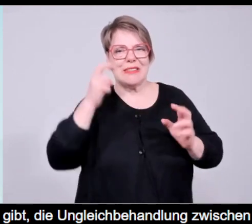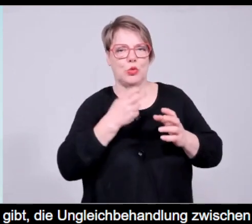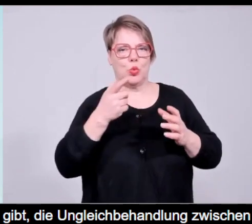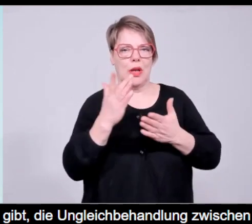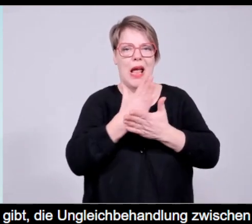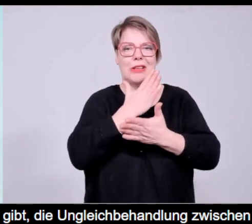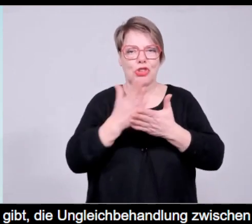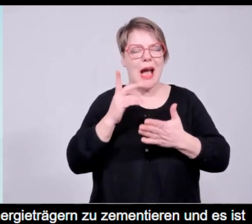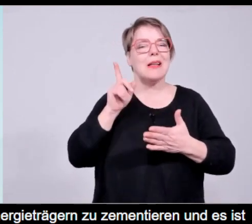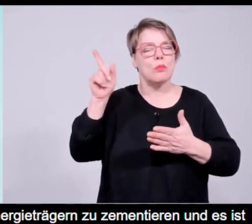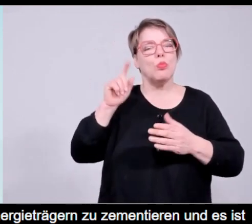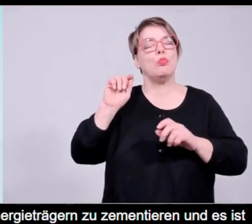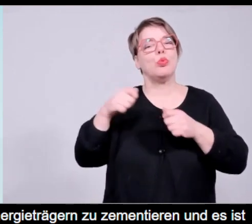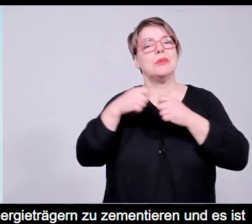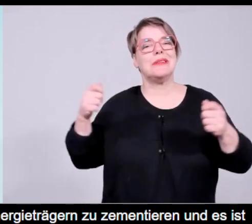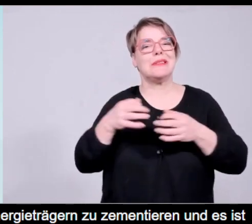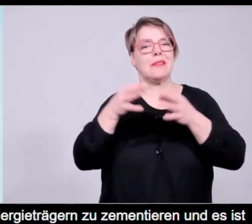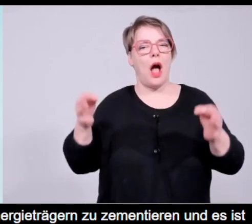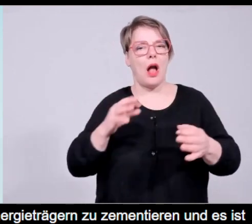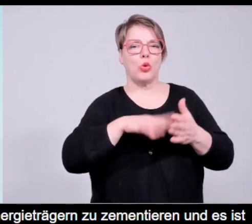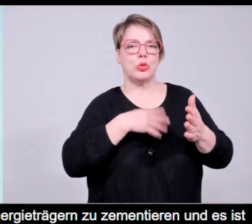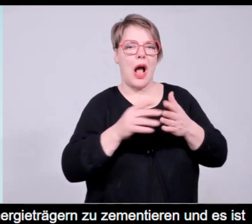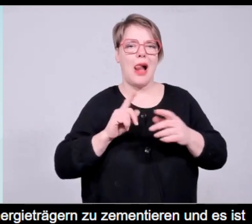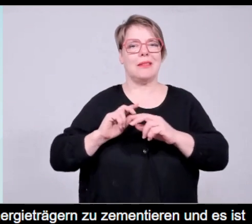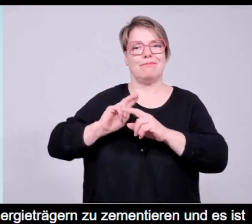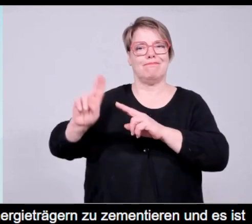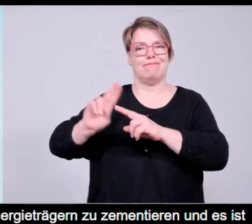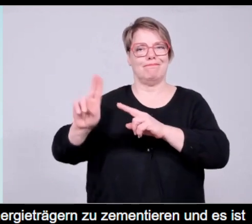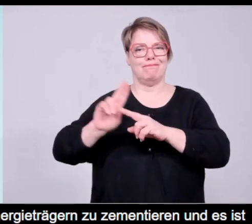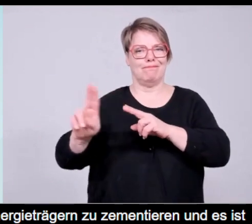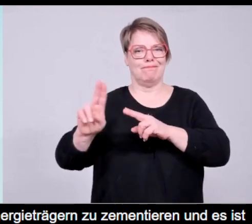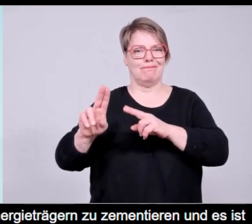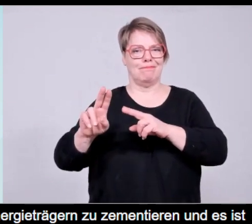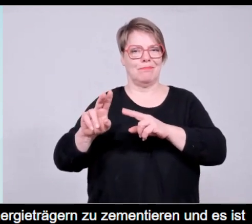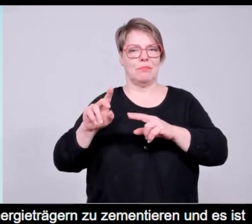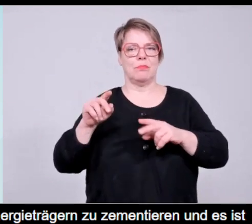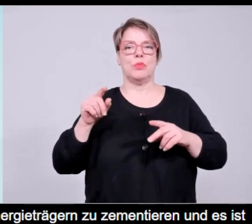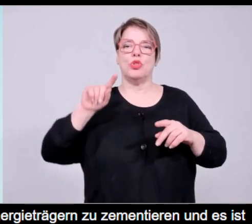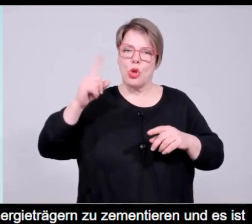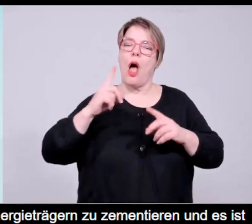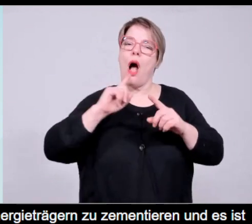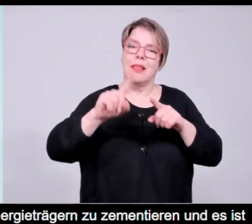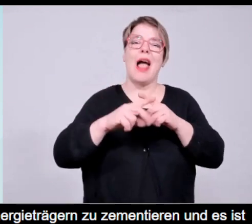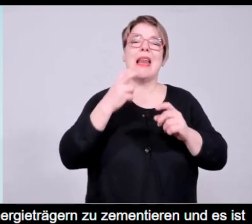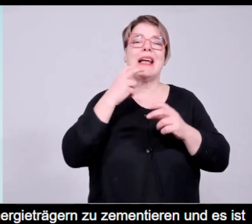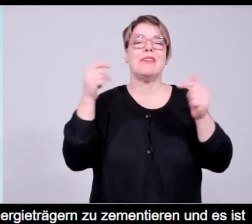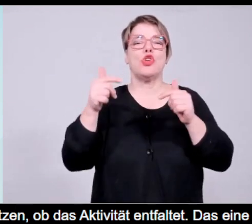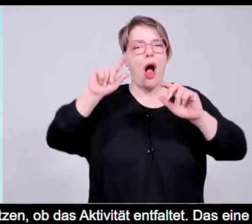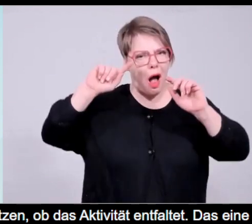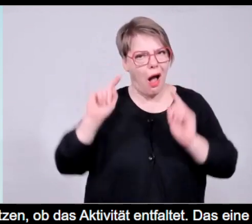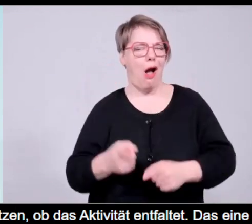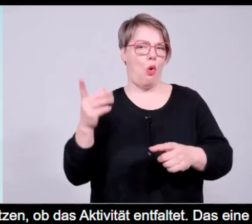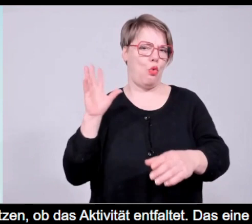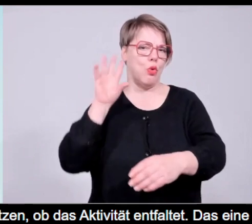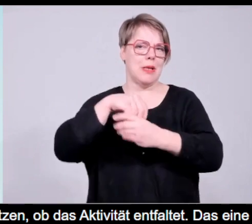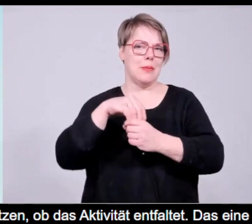erfasst sein müssen, umsetzen, auch wenn der Bund das nicht mitmacht oder der Bundestag das nicht mitmacht. Führt